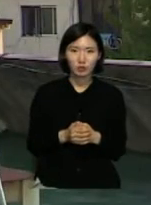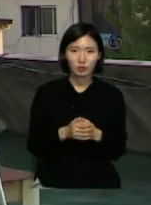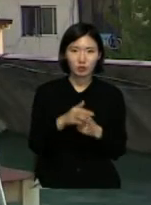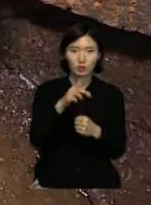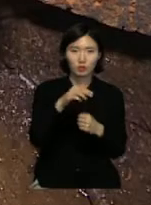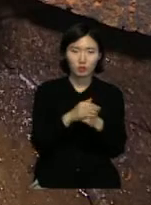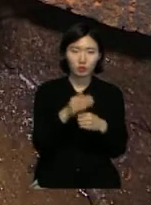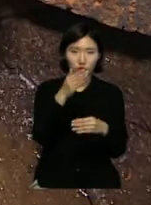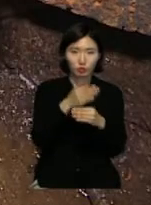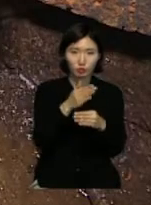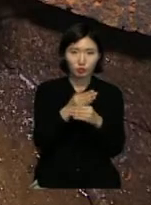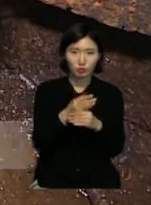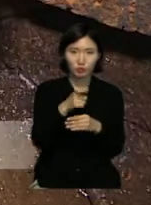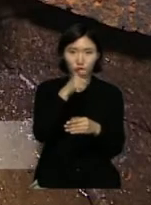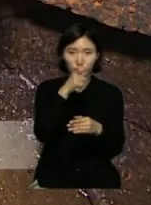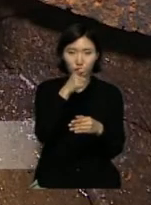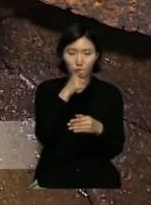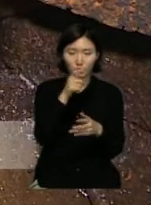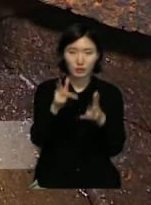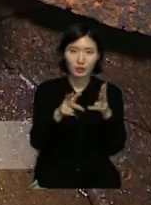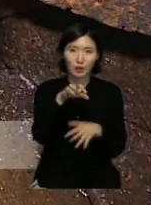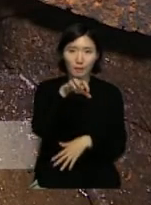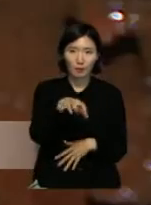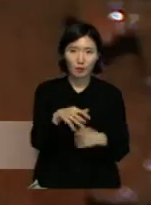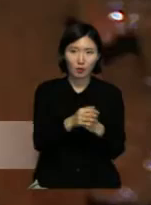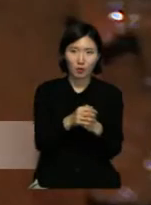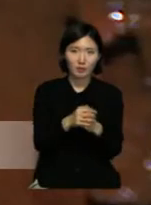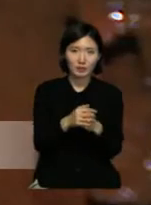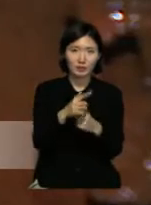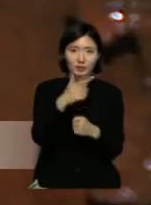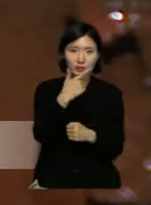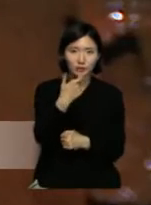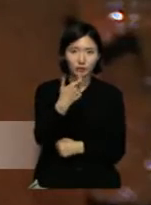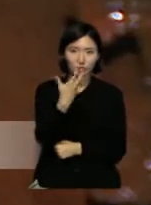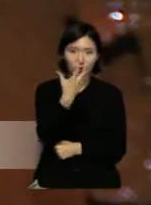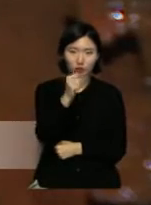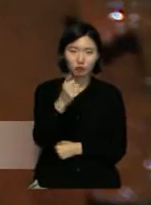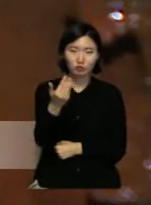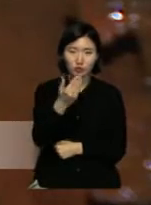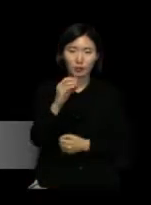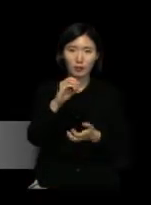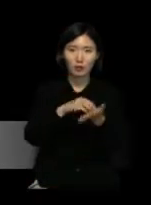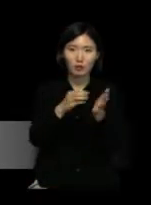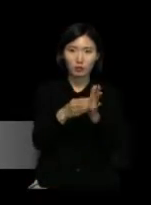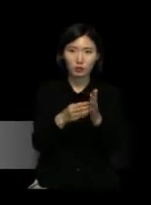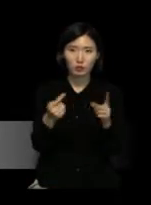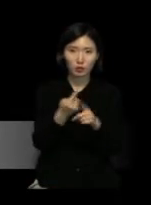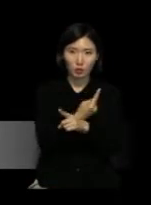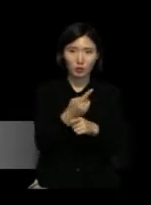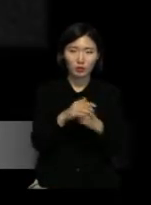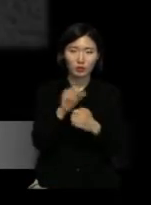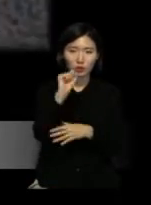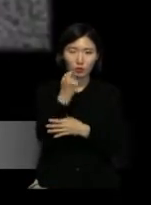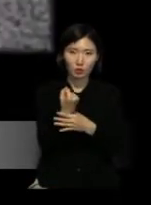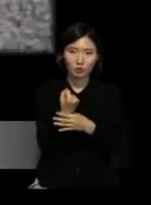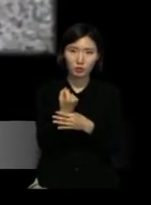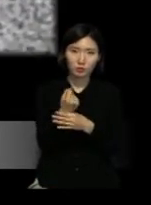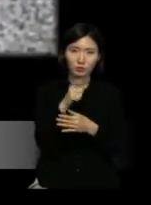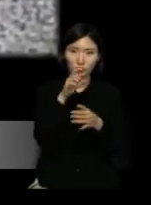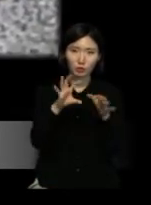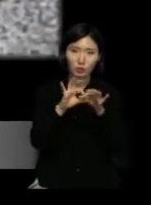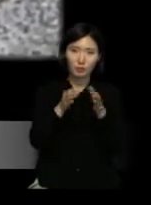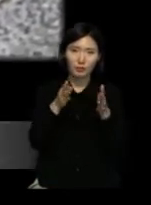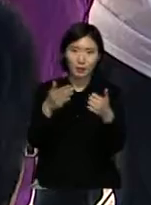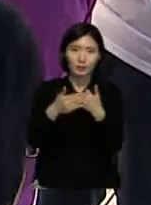중부수도사업소가 올해 성북 지역에 배정한 교체 예산은 16억 9천만 원. 노후 옥내 급수관 교체비를 지원받으려면